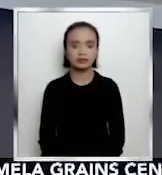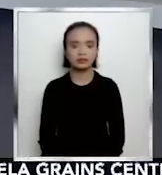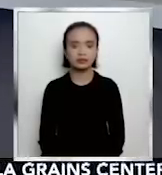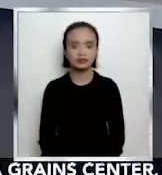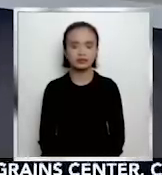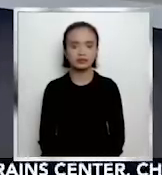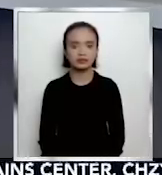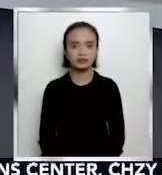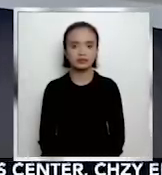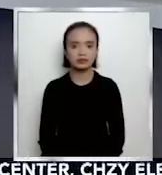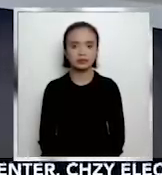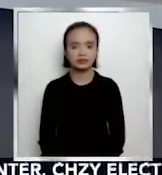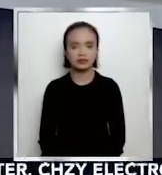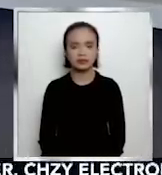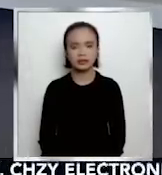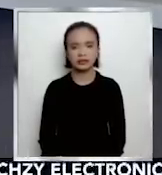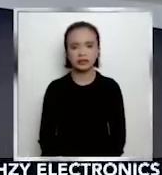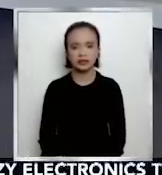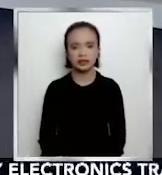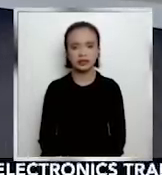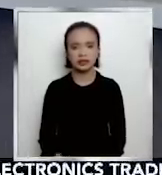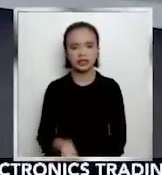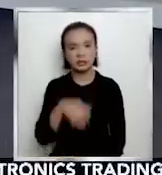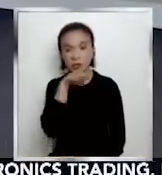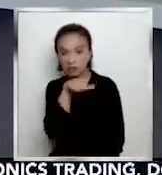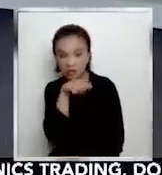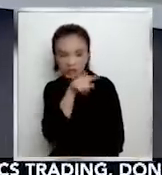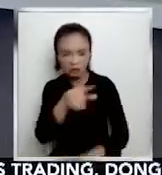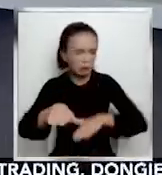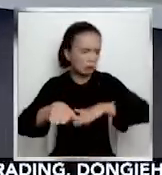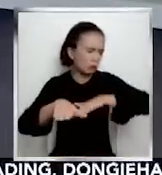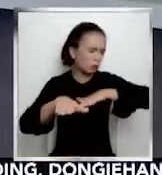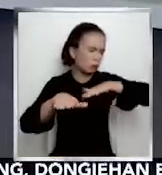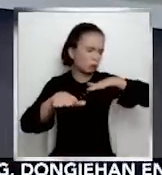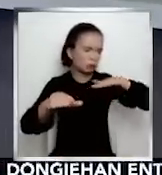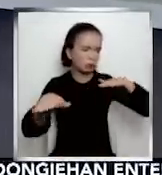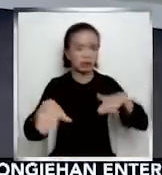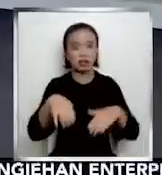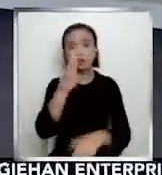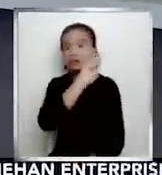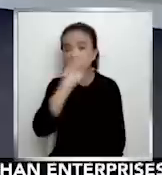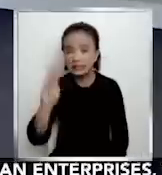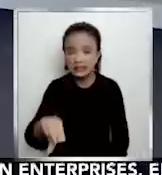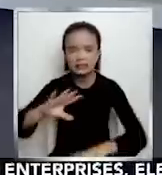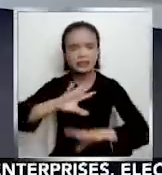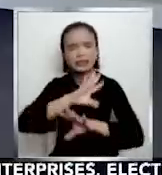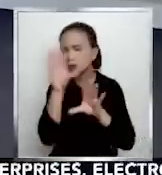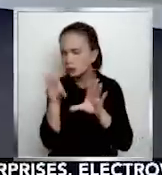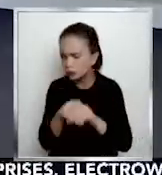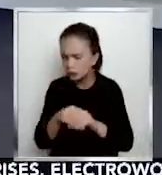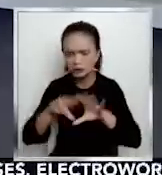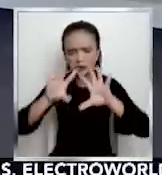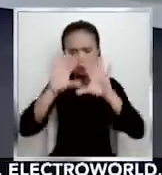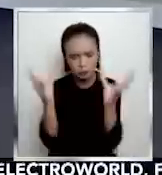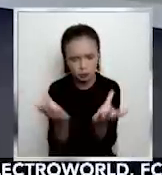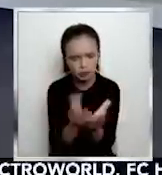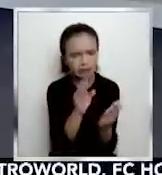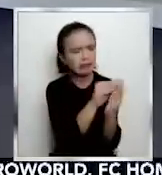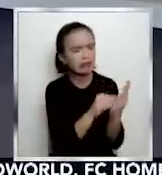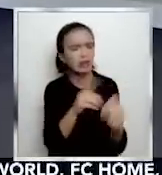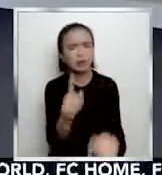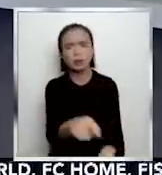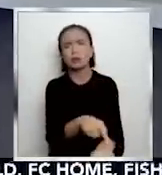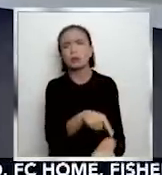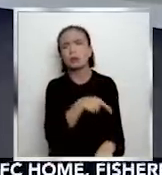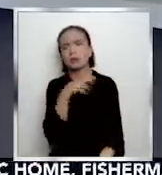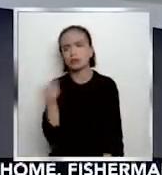kayo sa heavy-gat na traffic? Abay, pasok po ang Metro Manila sa mga lugar sa mundo na pinakamatagal ang biyahe. Ang